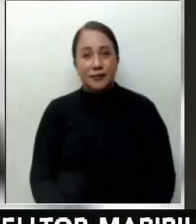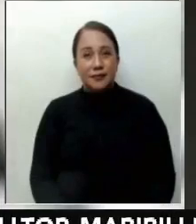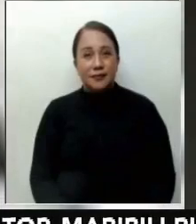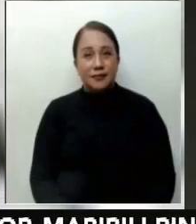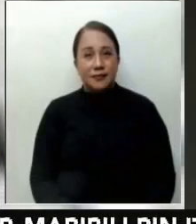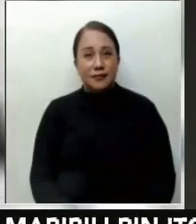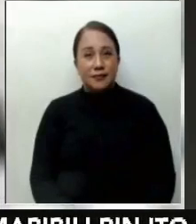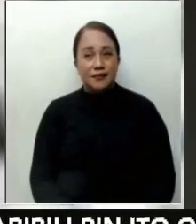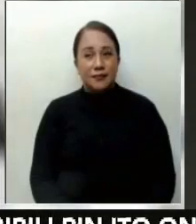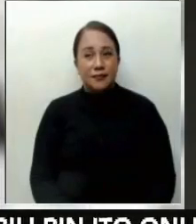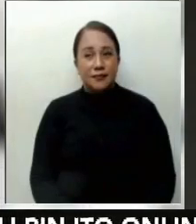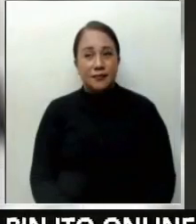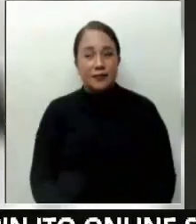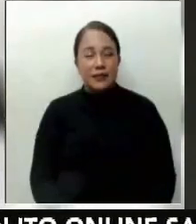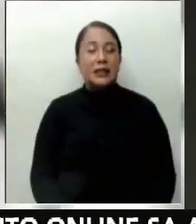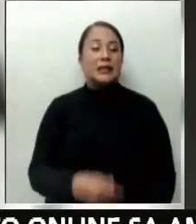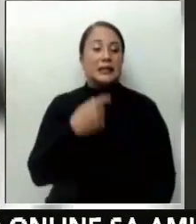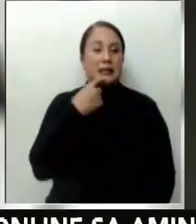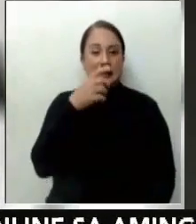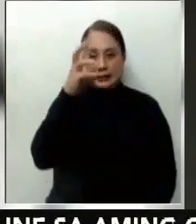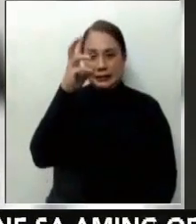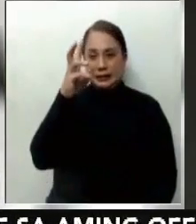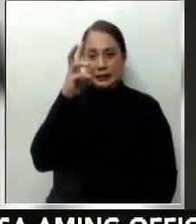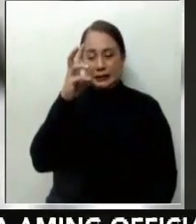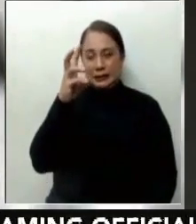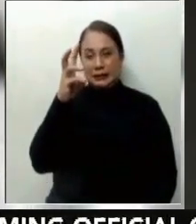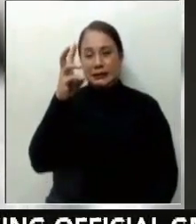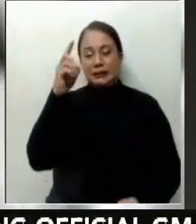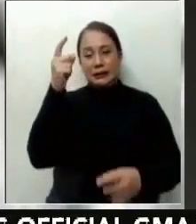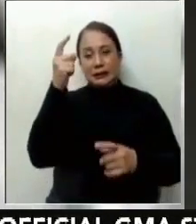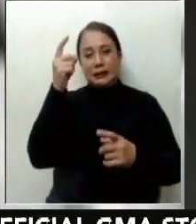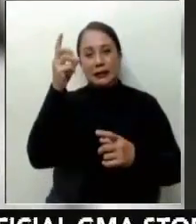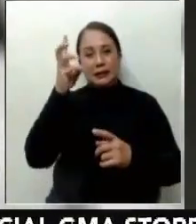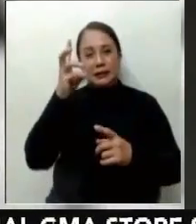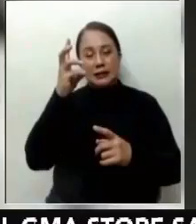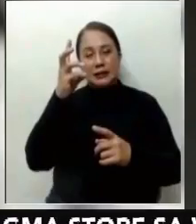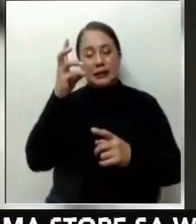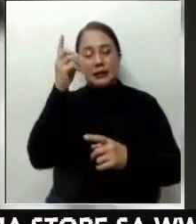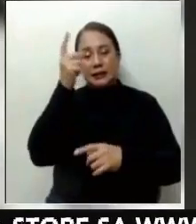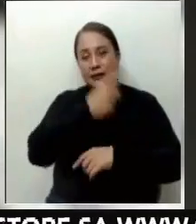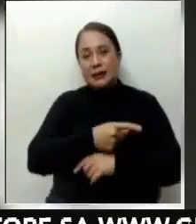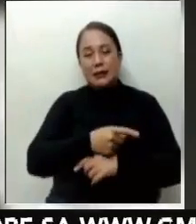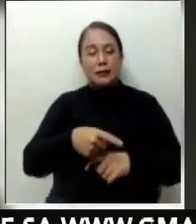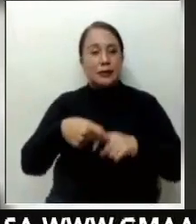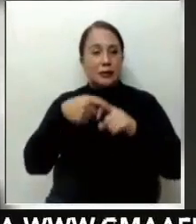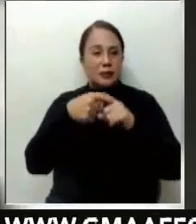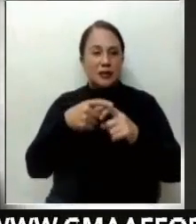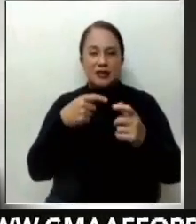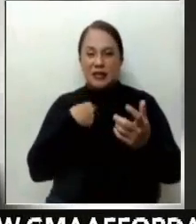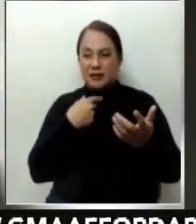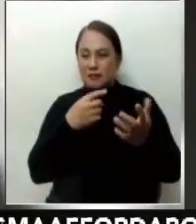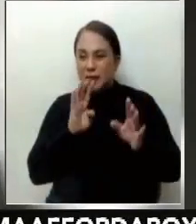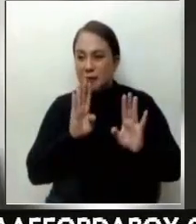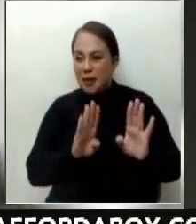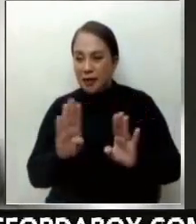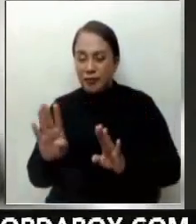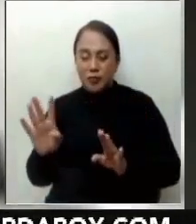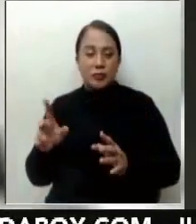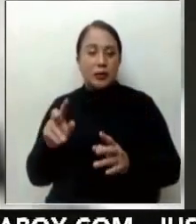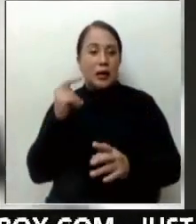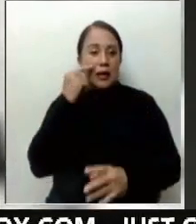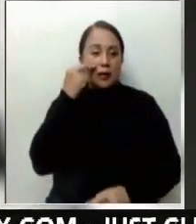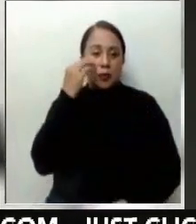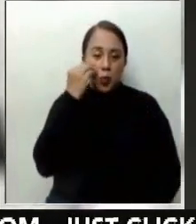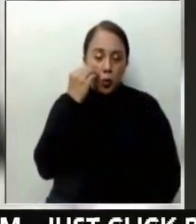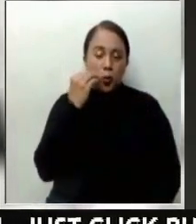Emil anim na pong araw na suspensyon dahil sa disorderly behavior ang ipinataw na parusa laban kay Negros Oriental third